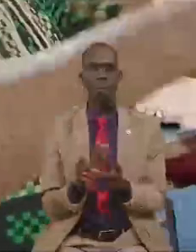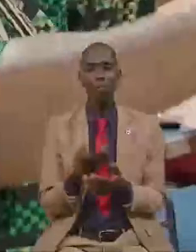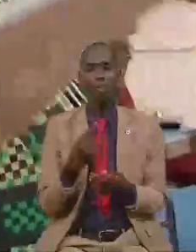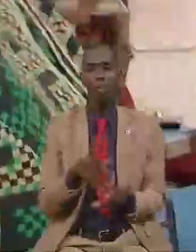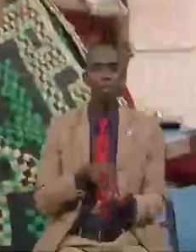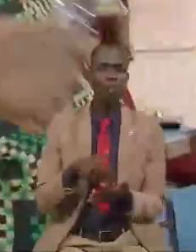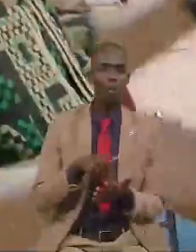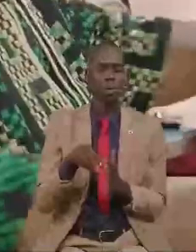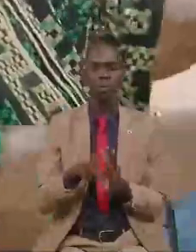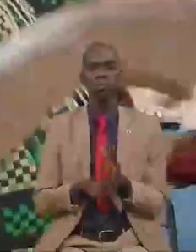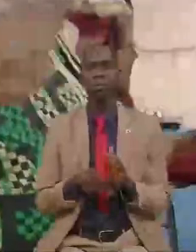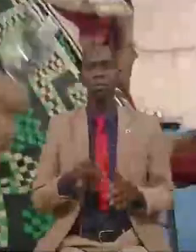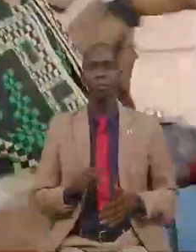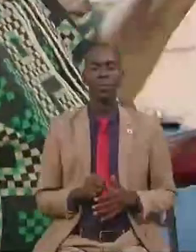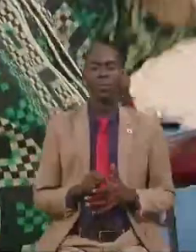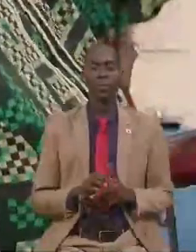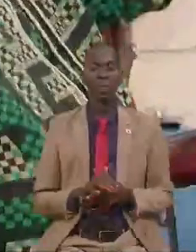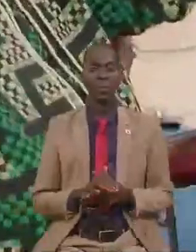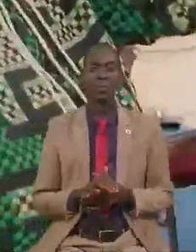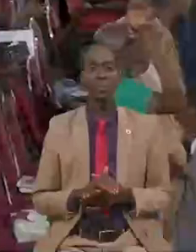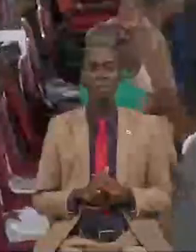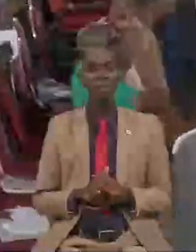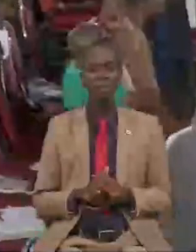qui remplace toutes les faiblesses,